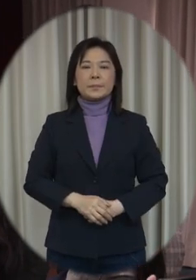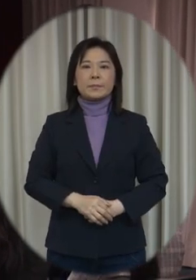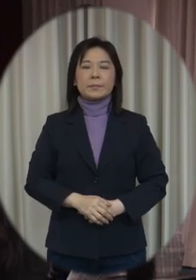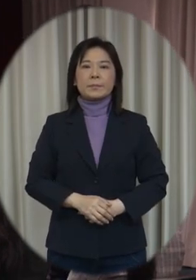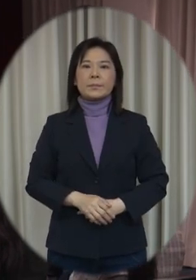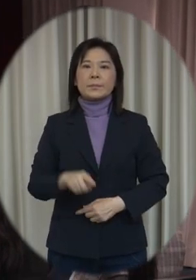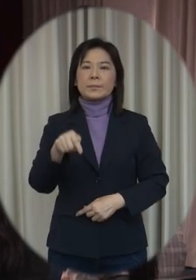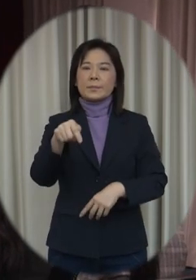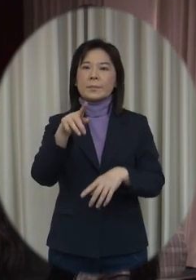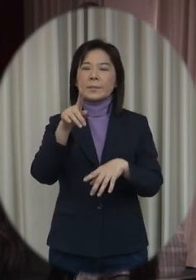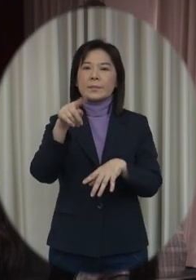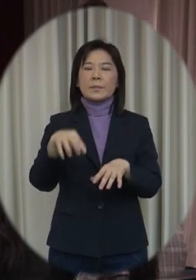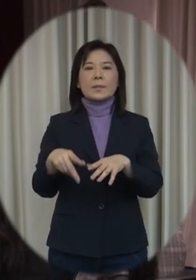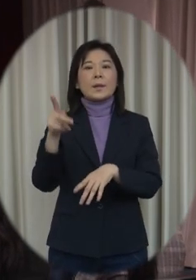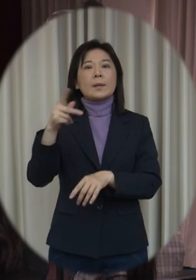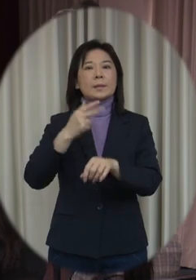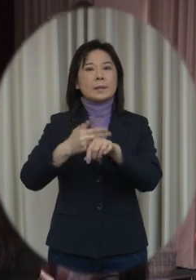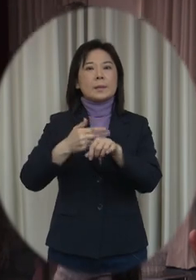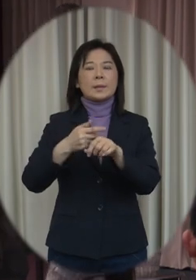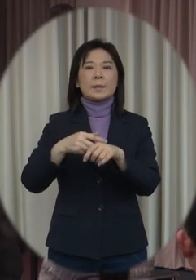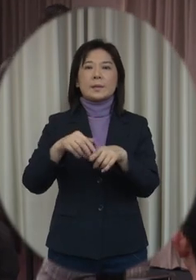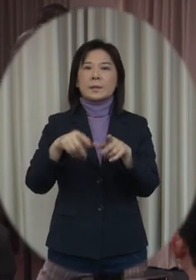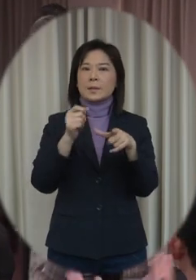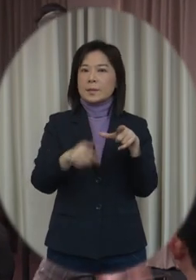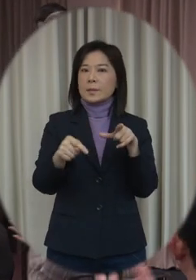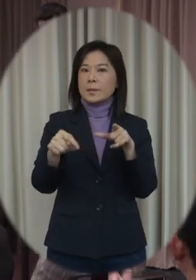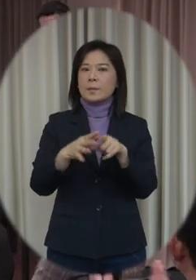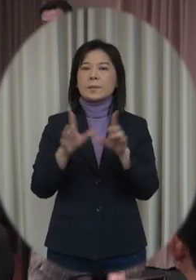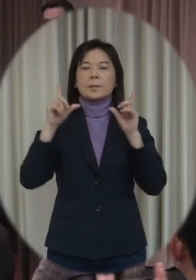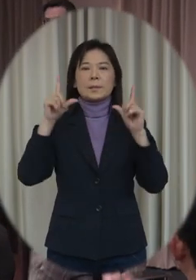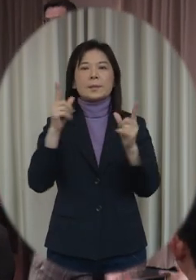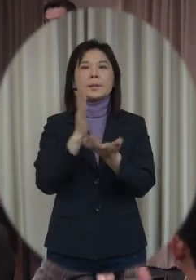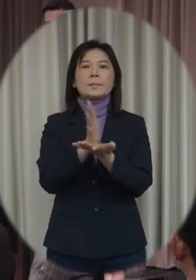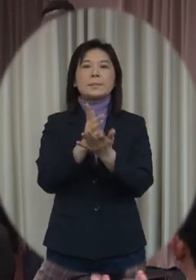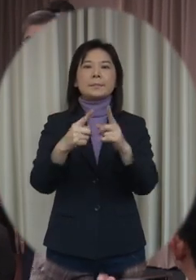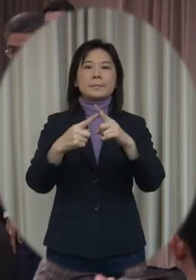上银科技廖克煌发言人。